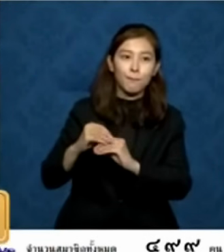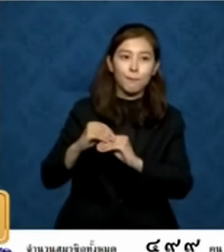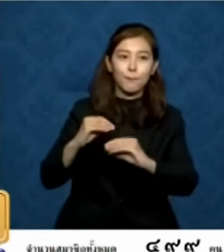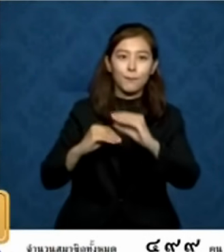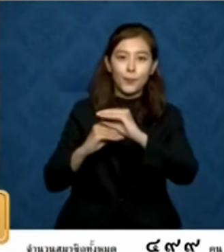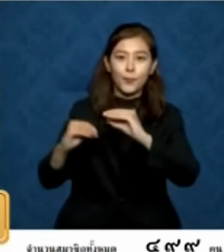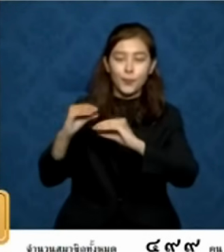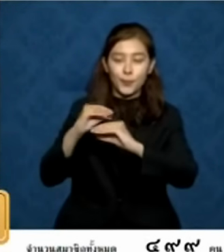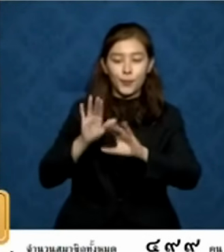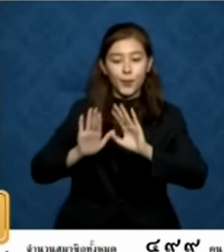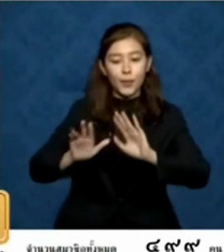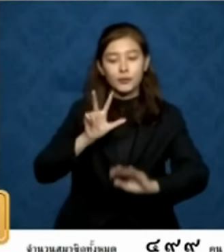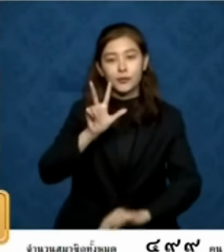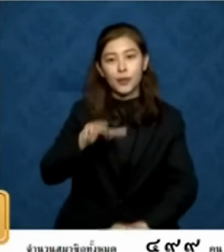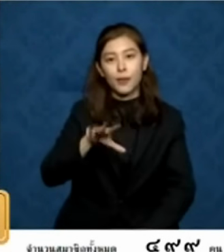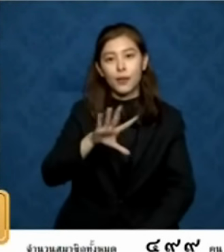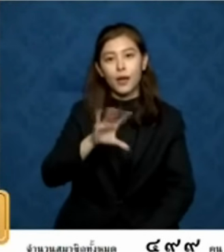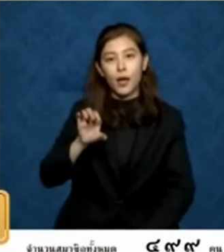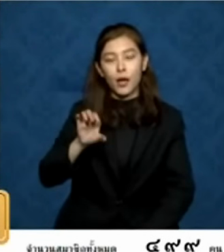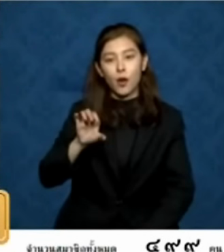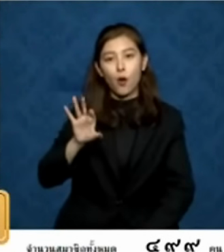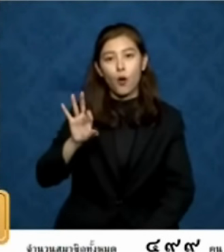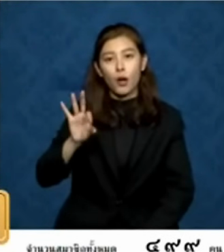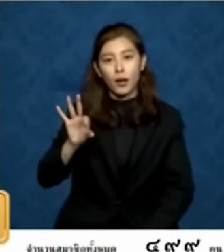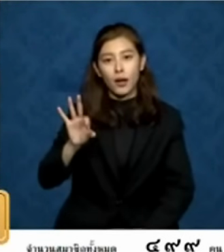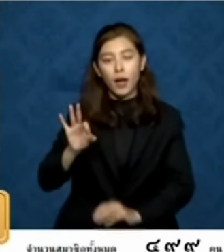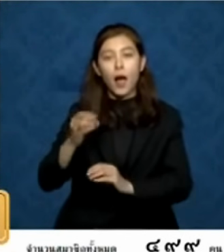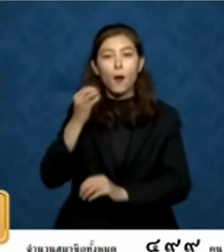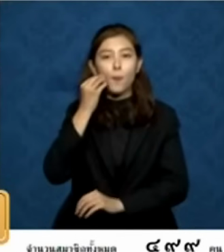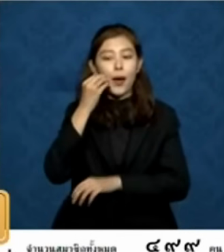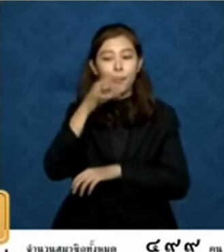3,900 ครัวเรือนบ้านพอเพียง